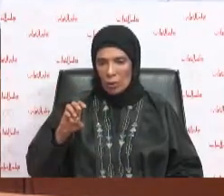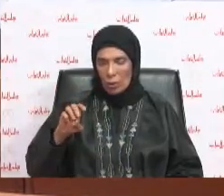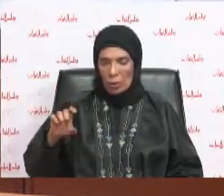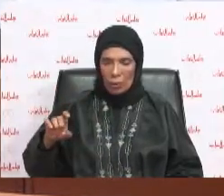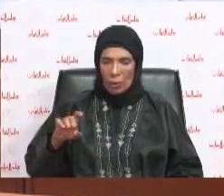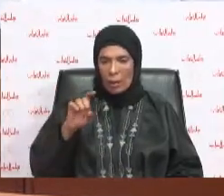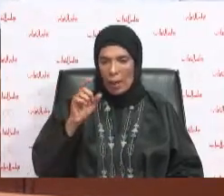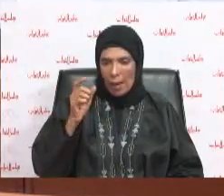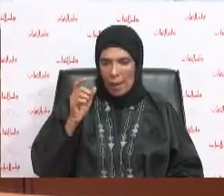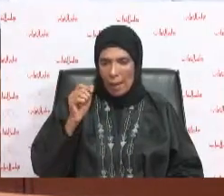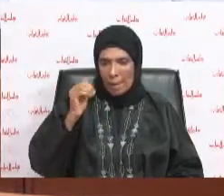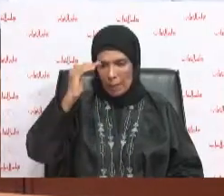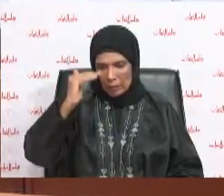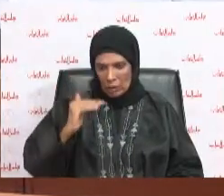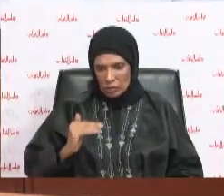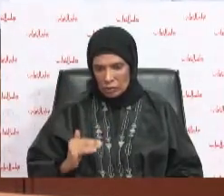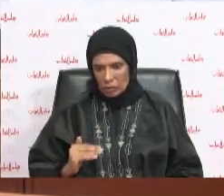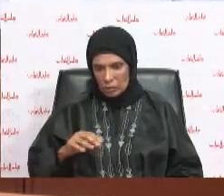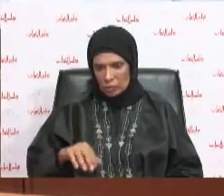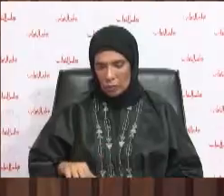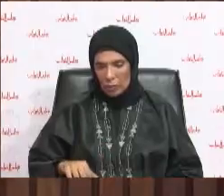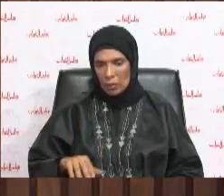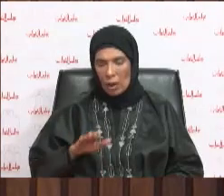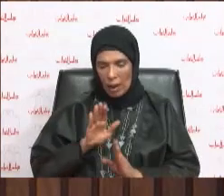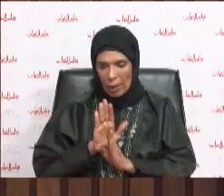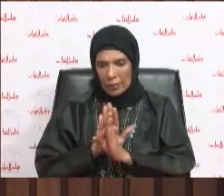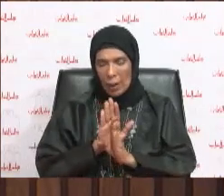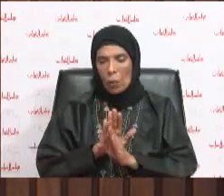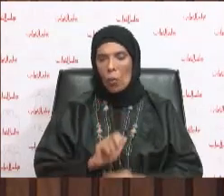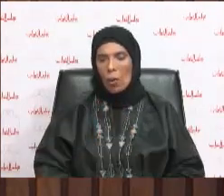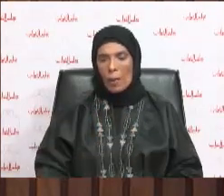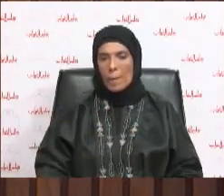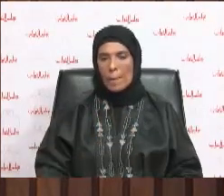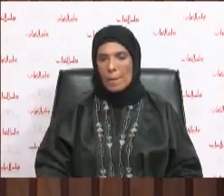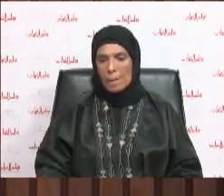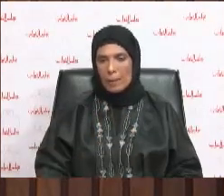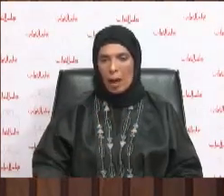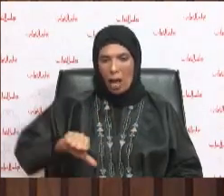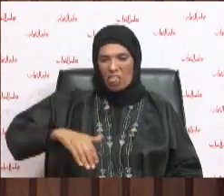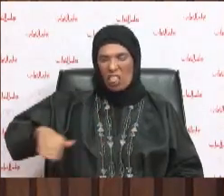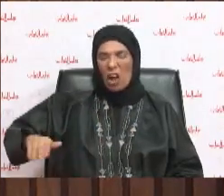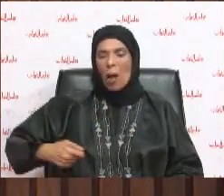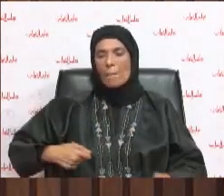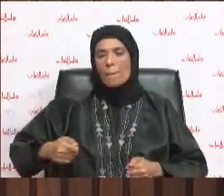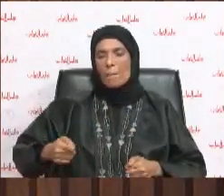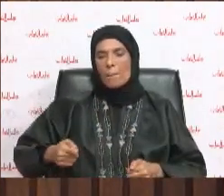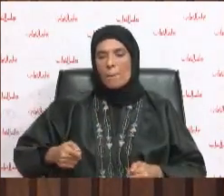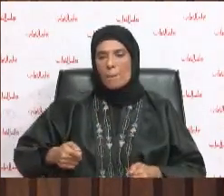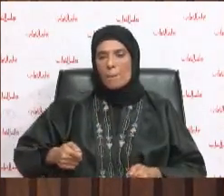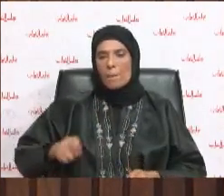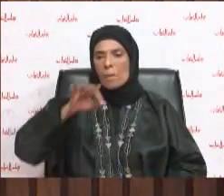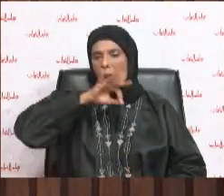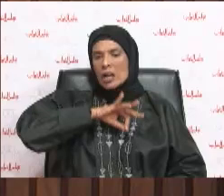تطرح أسعار نازلة ومنخفضة جدا نتيجة الدعم اللي تتلقاه، فبالتالي تضر بالسوق وتضر بمصالح الشركة